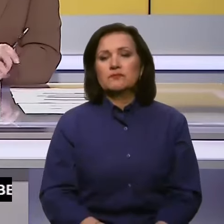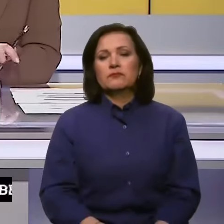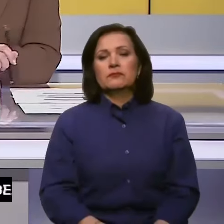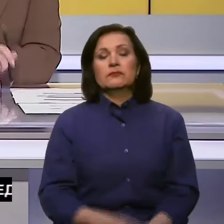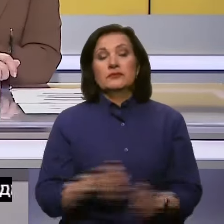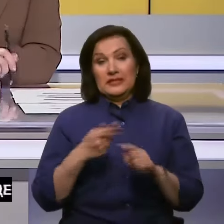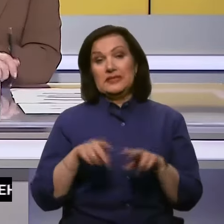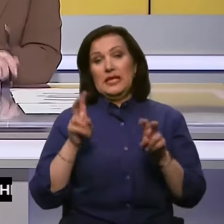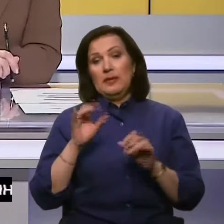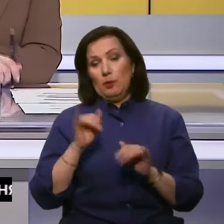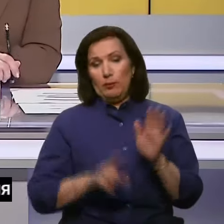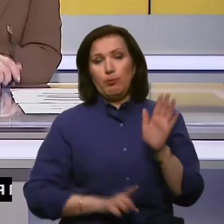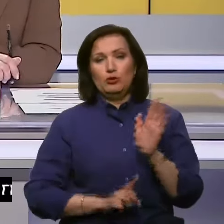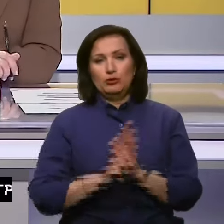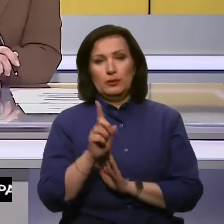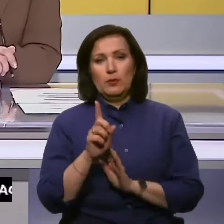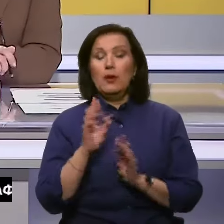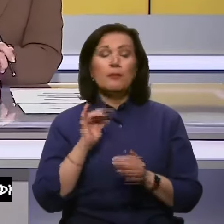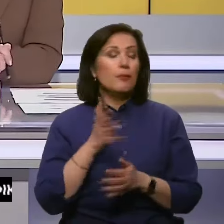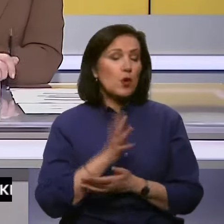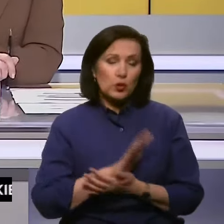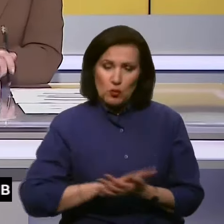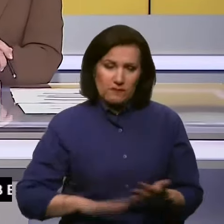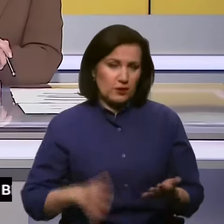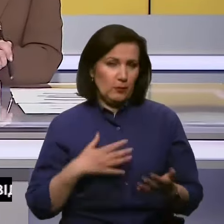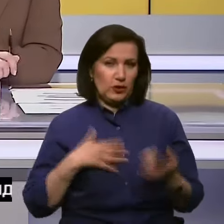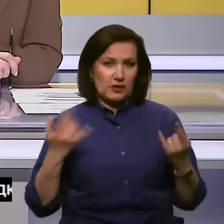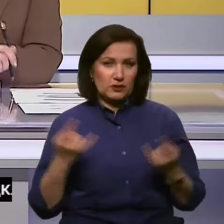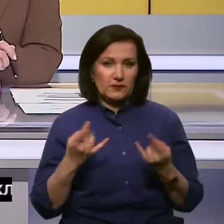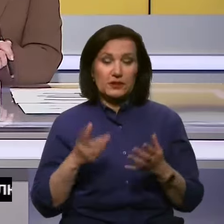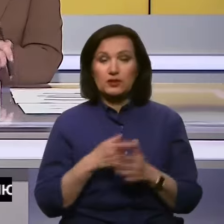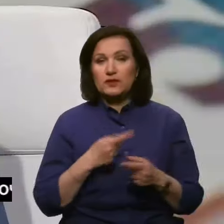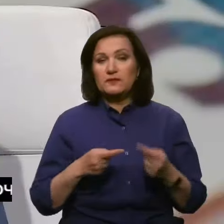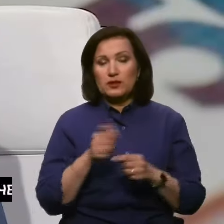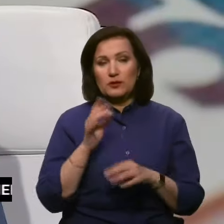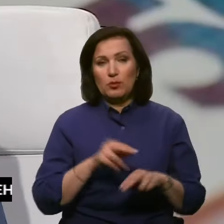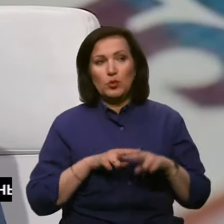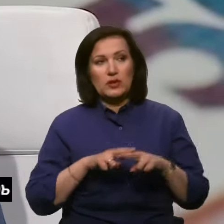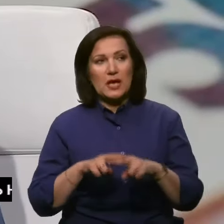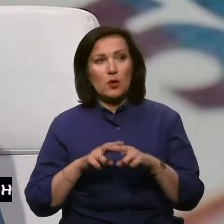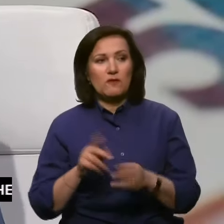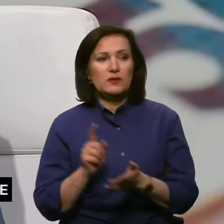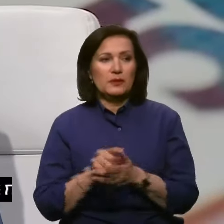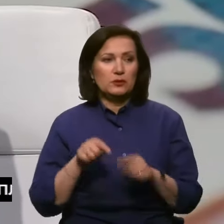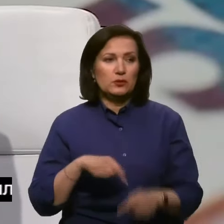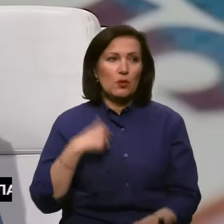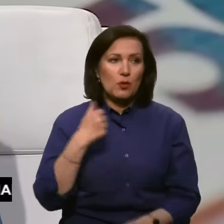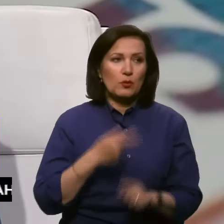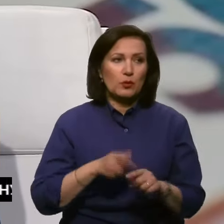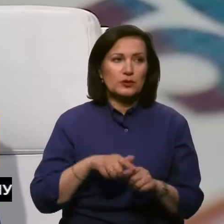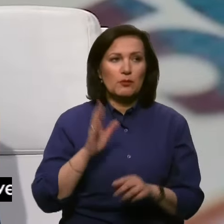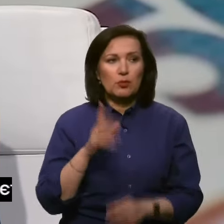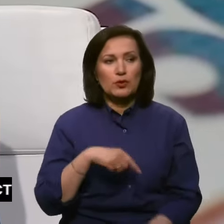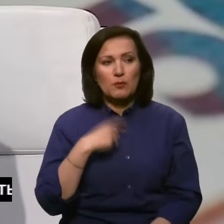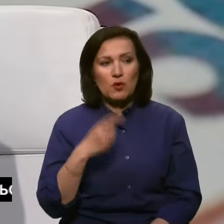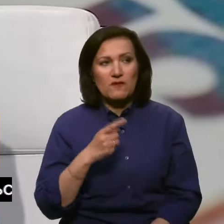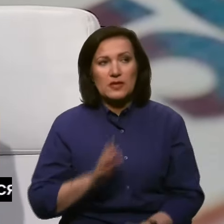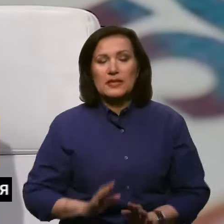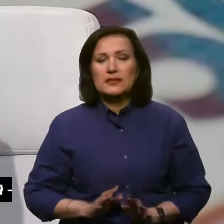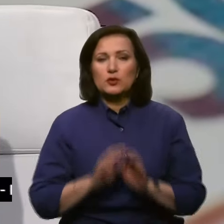От, власне, з цієї теми почнемо продовжимо наш ефір. Чи вчасно нараховуватимуть пенсії цього року? Про це будемо говорити